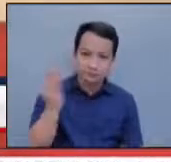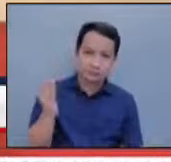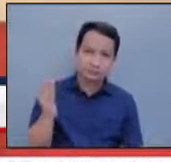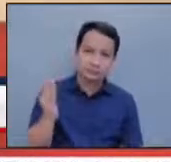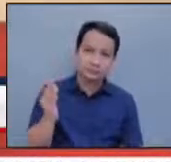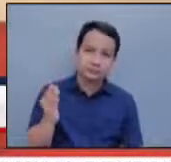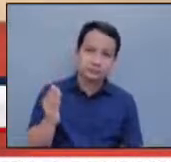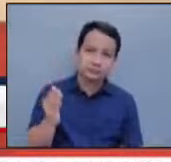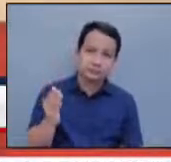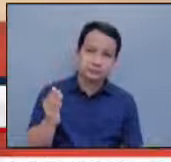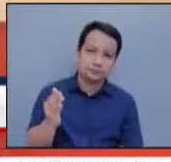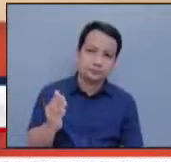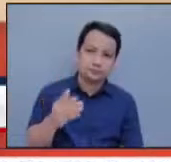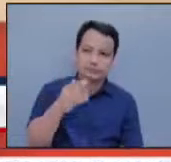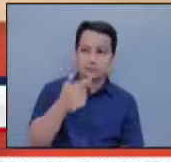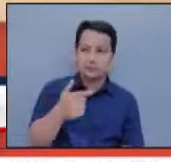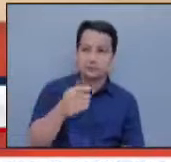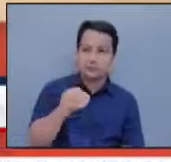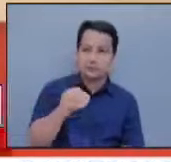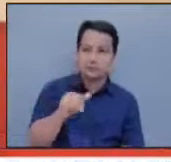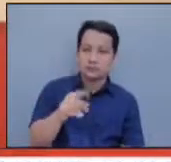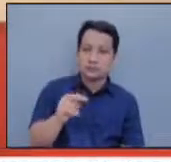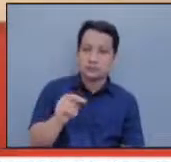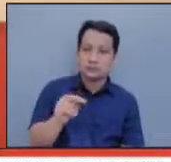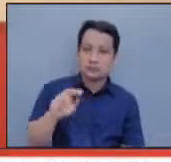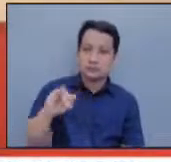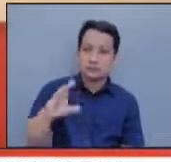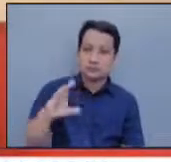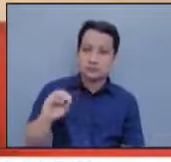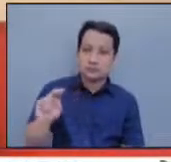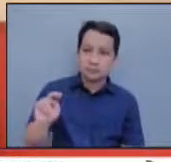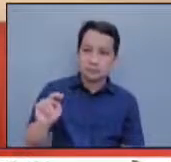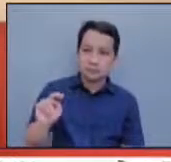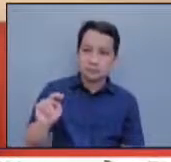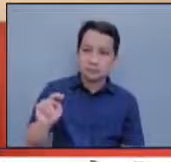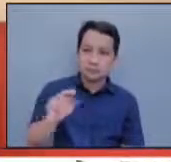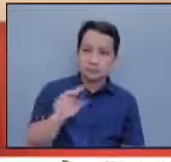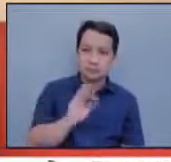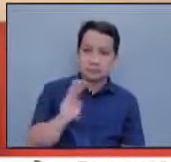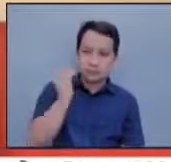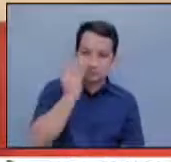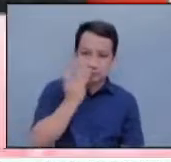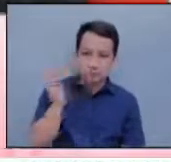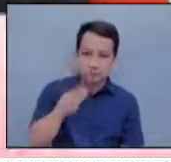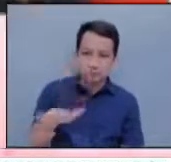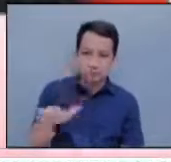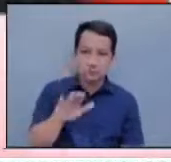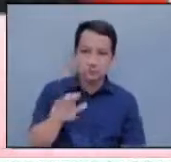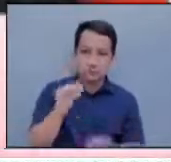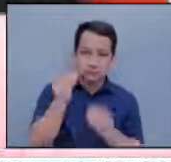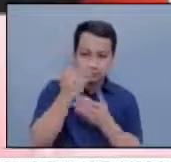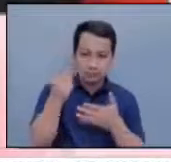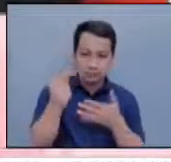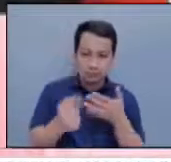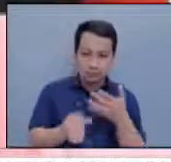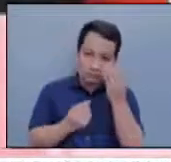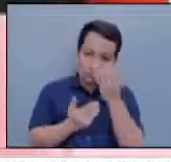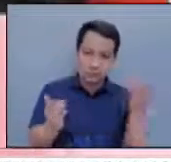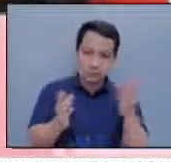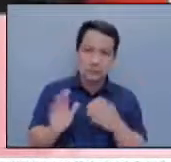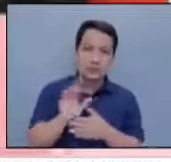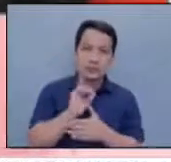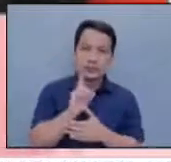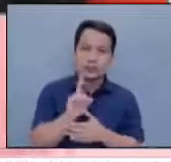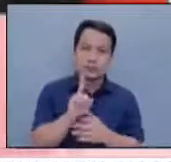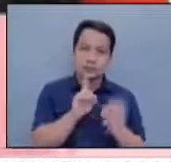search Golden Icons Awards FB page. And then meron po kami mga information doon po na kailangan nilang i-fill in